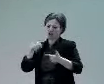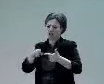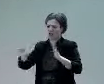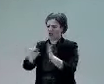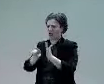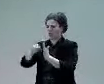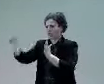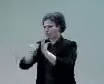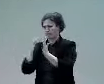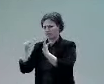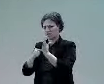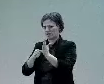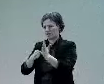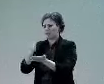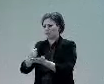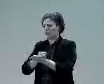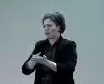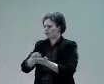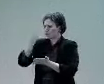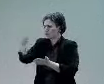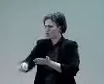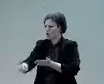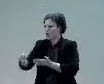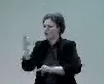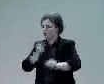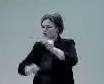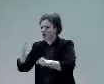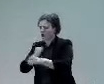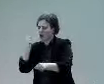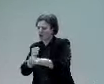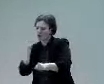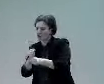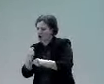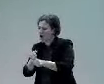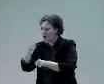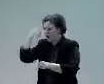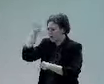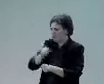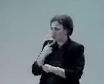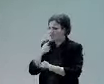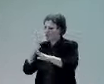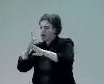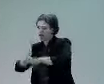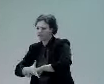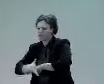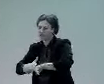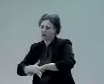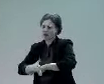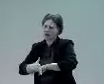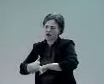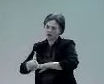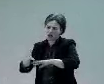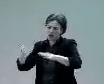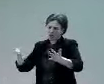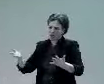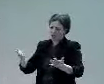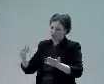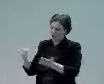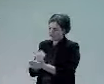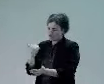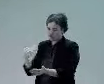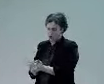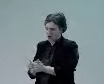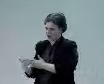un permesso di soggiorno per ricerca lavoro, per sapere chi entra ed evitare che rischi la vita in mare e che